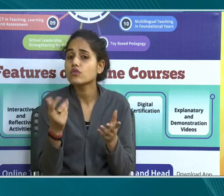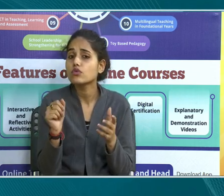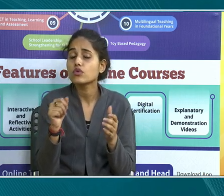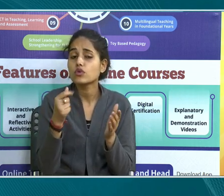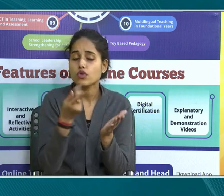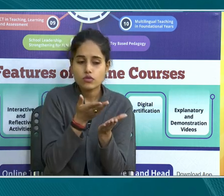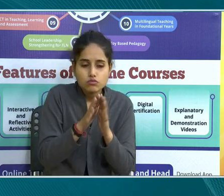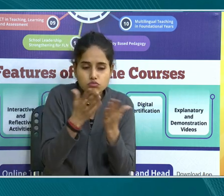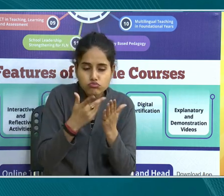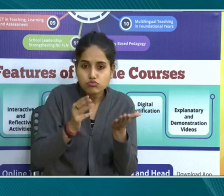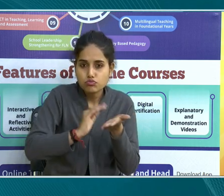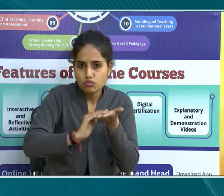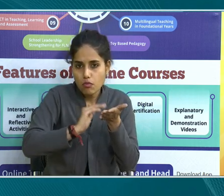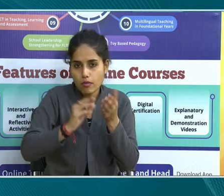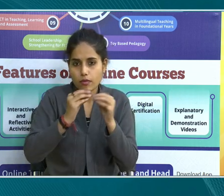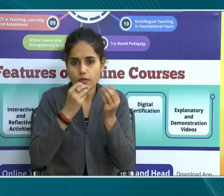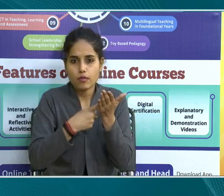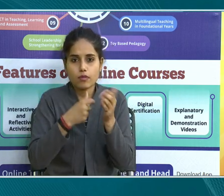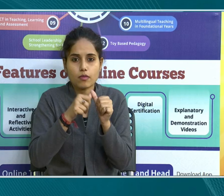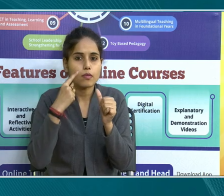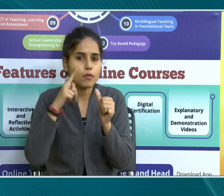जगे औल ओवर पैन एंडिया प्रोइड